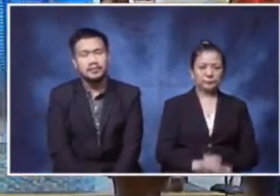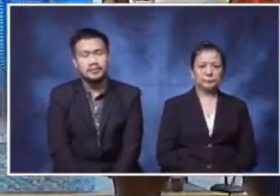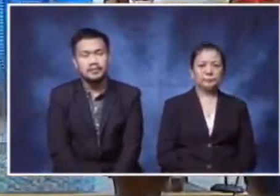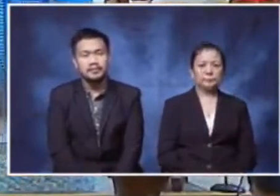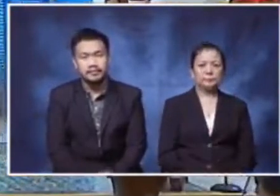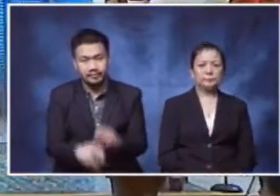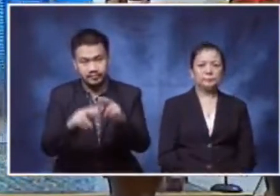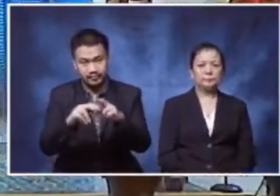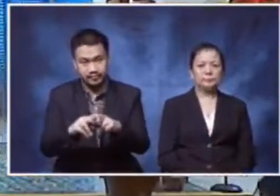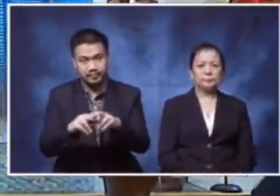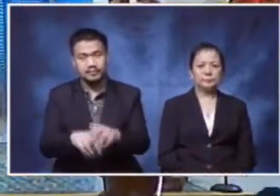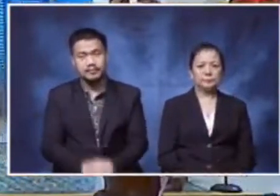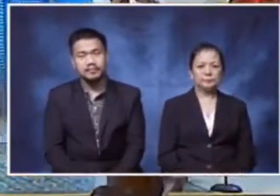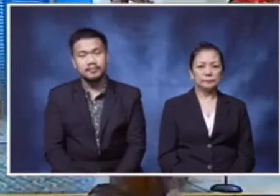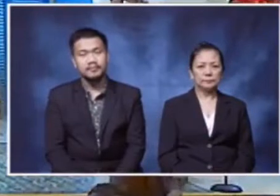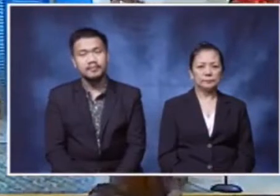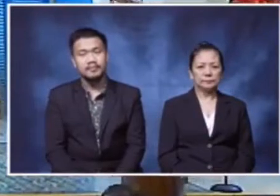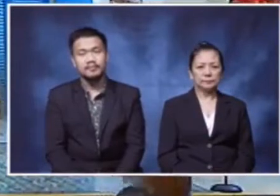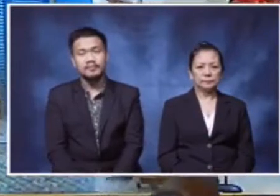Magsiupo po ang lahat.